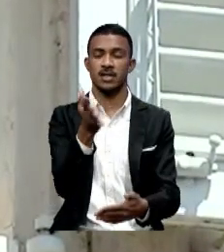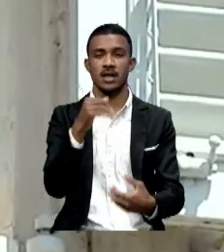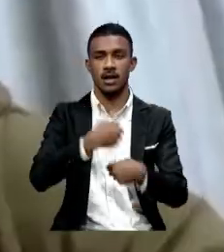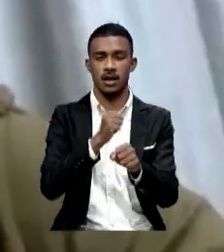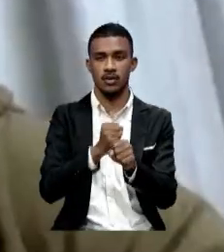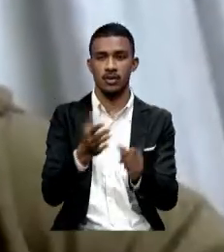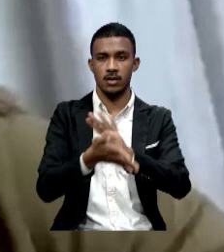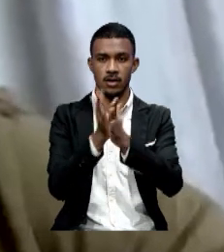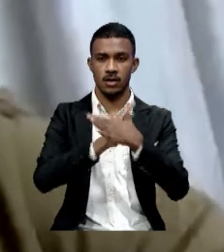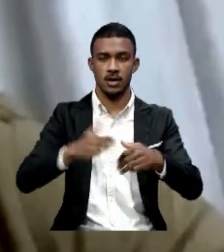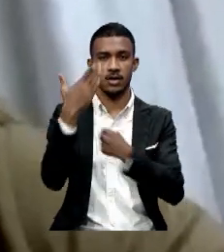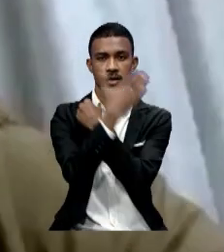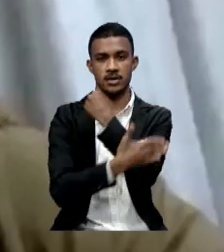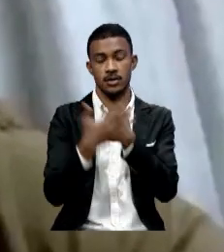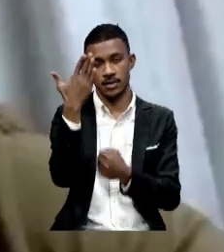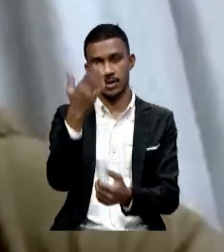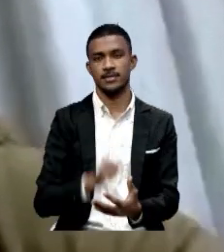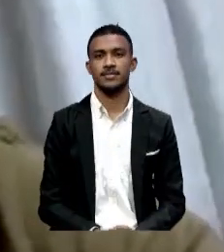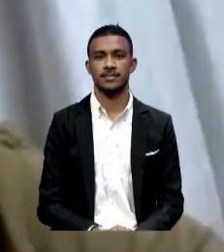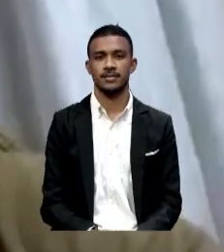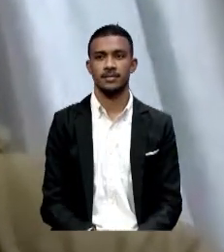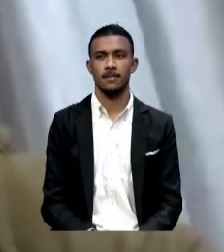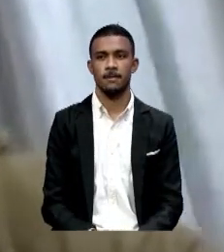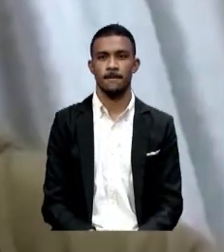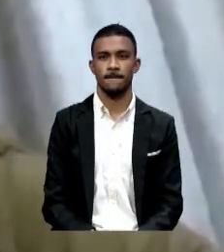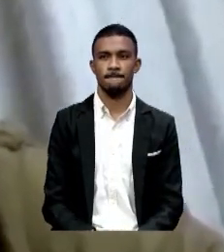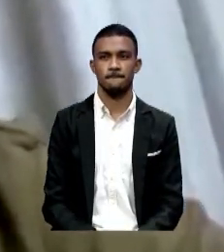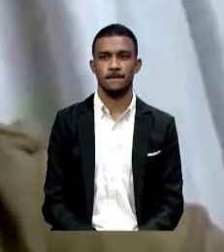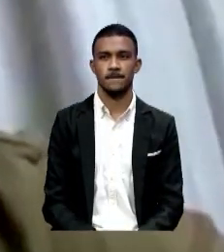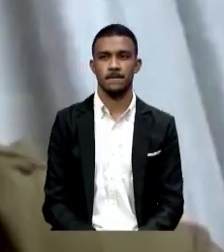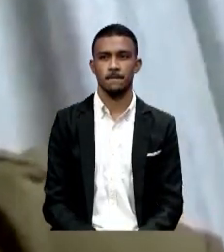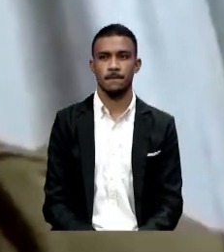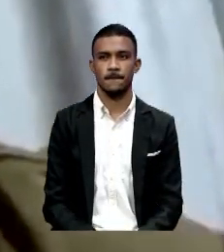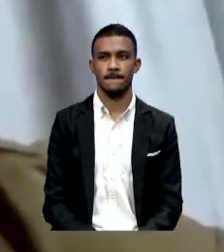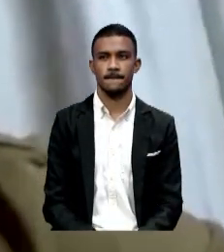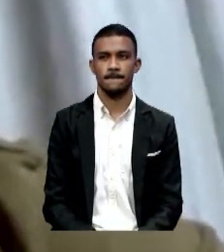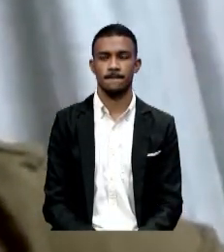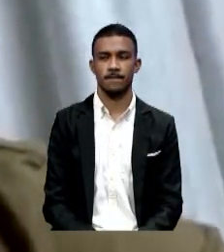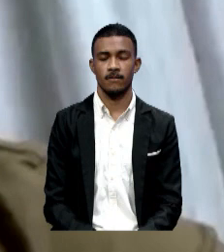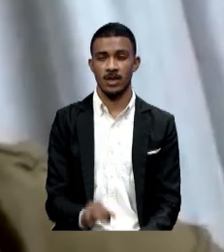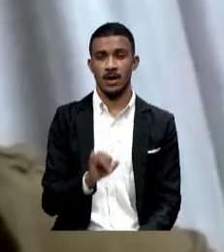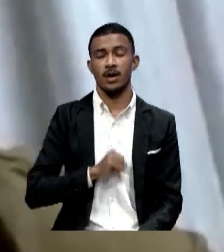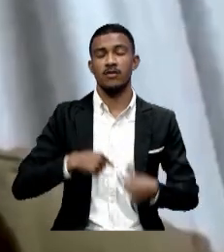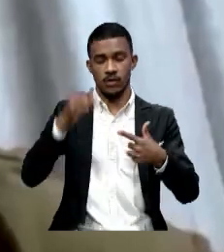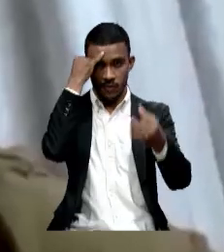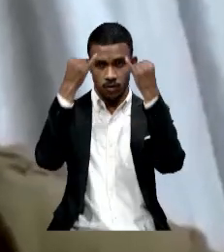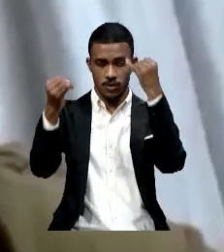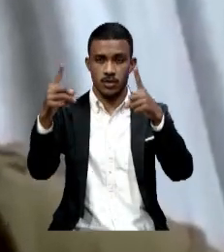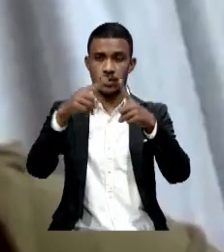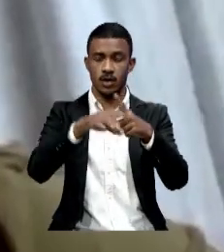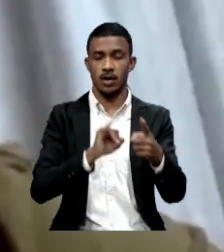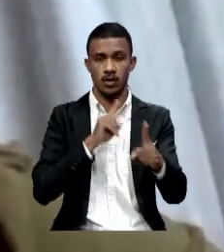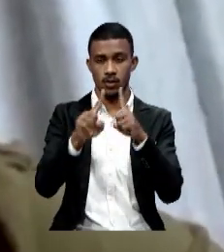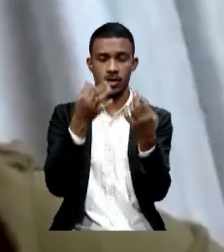ne. Поинформував сьогодні переговори з понтификом, подякував. How informa ona ohin? How kolia